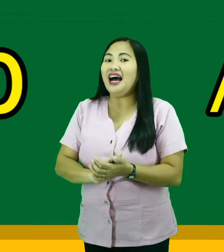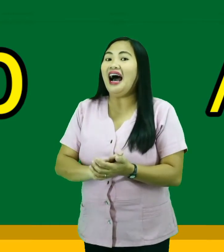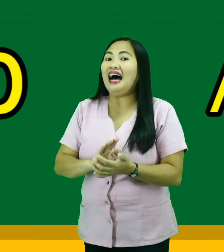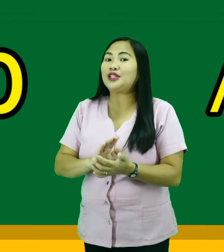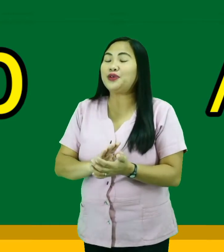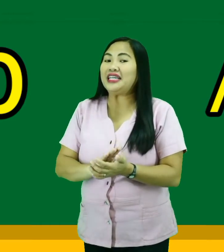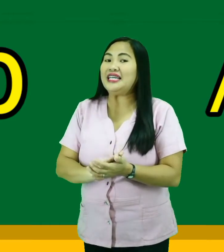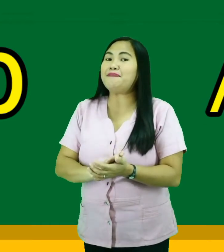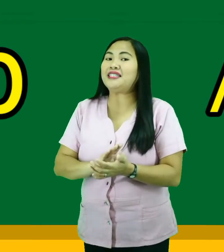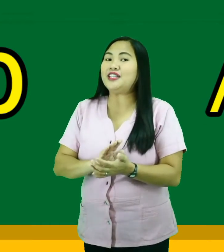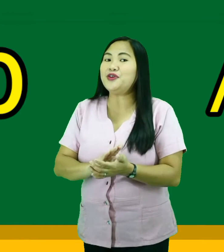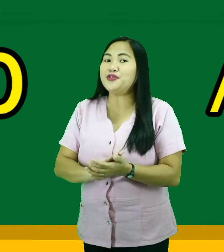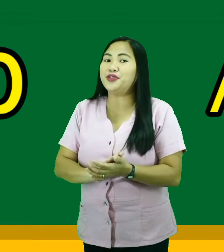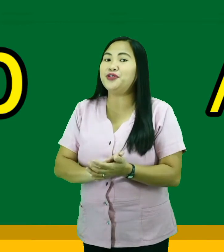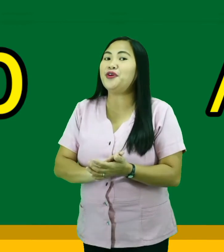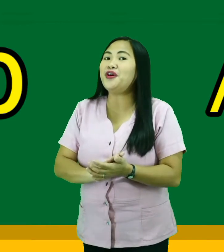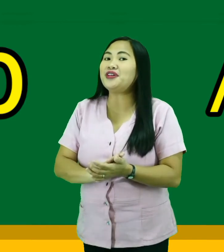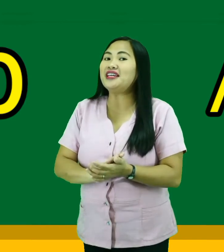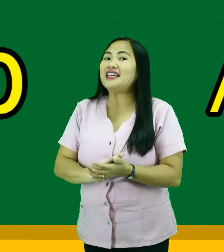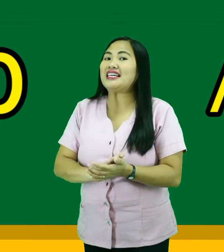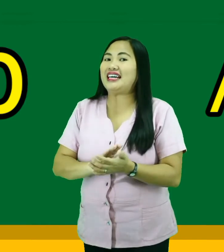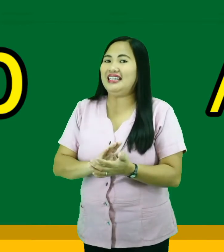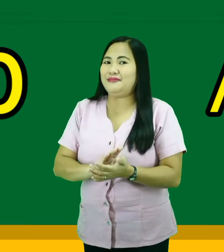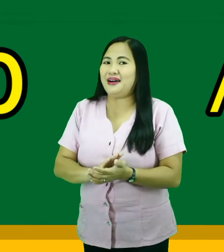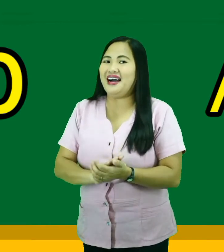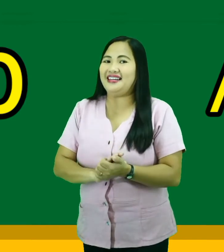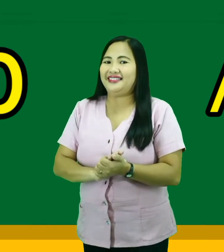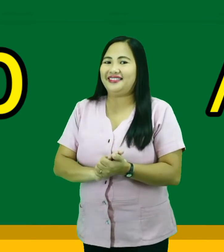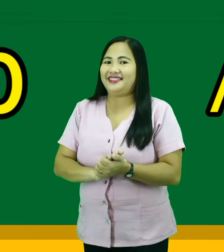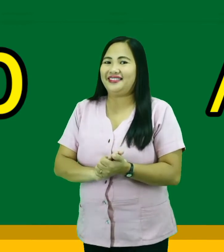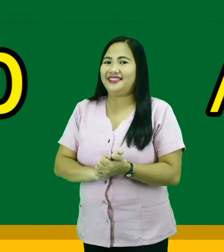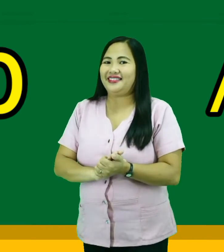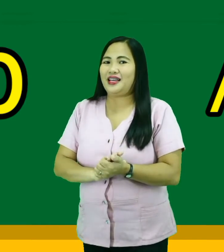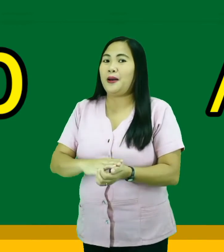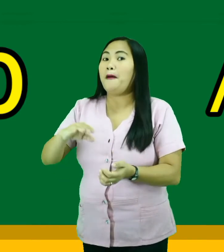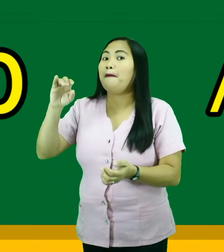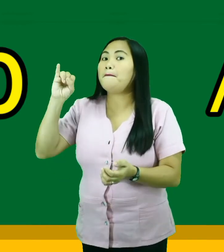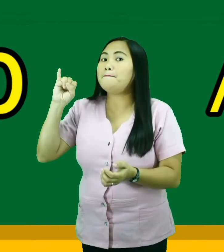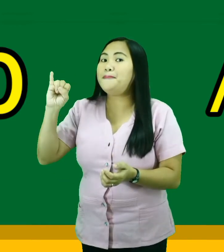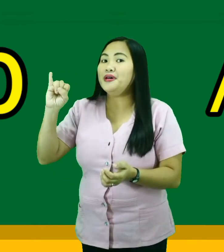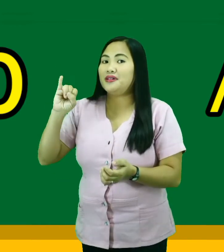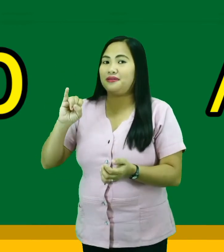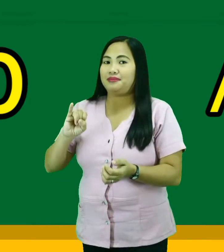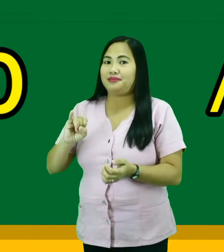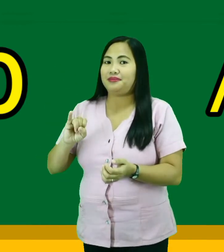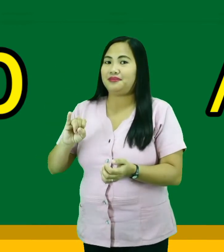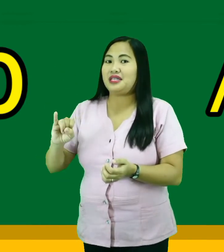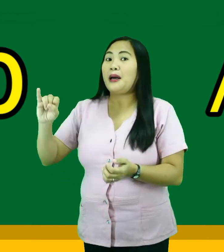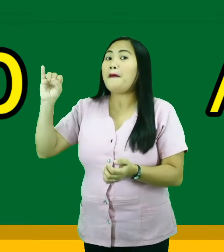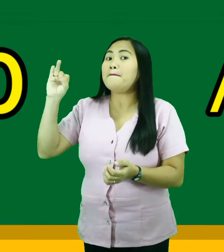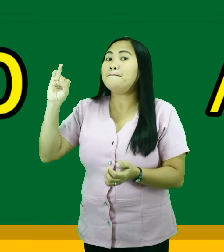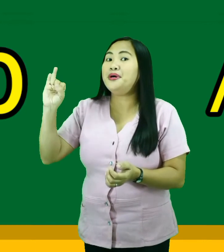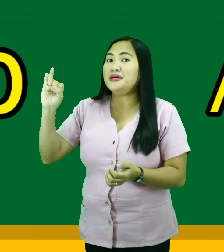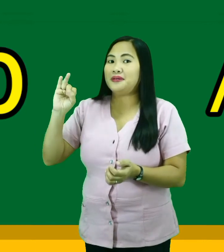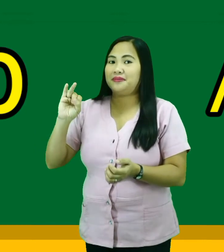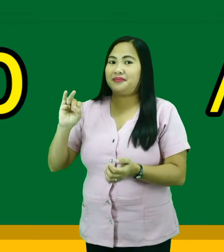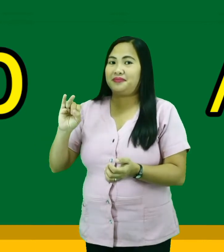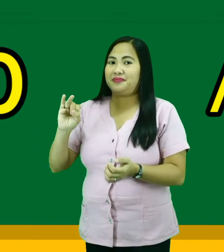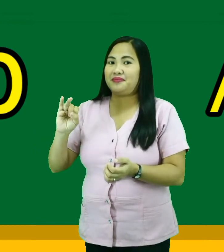Karon, ato kining patingugon o kalima. B.